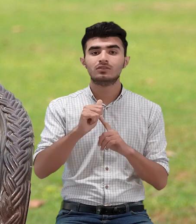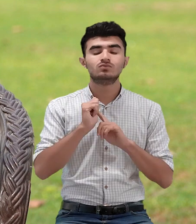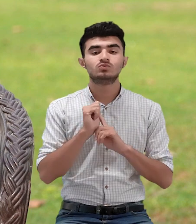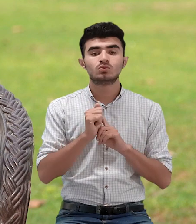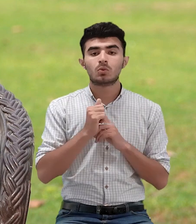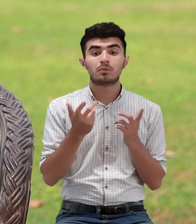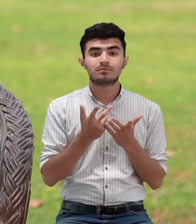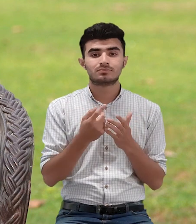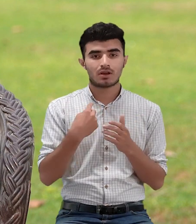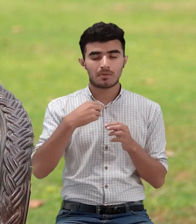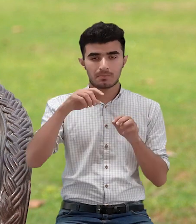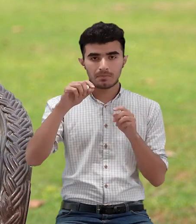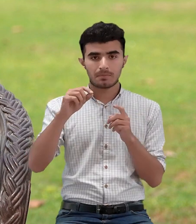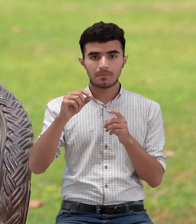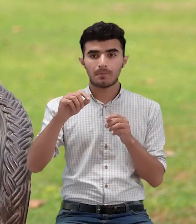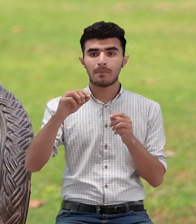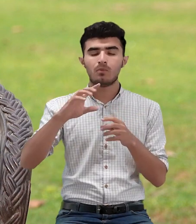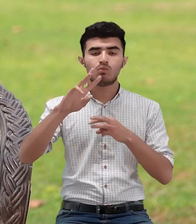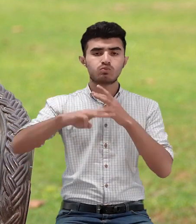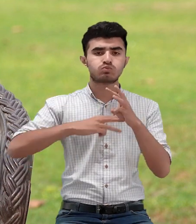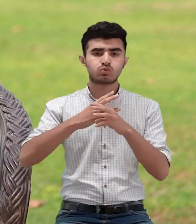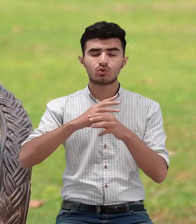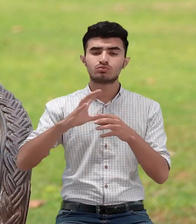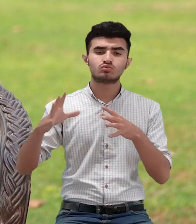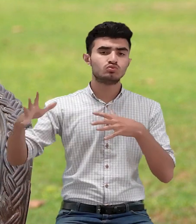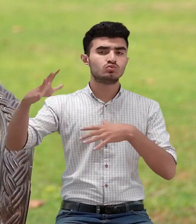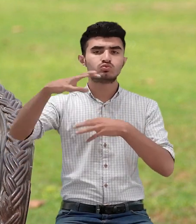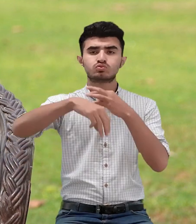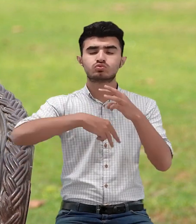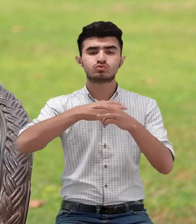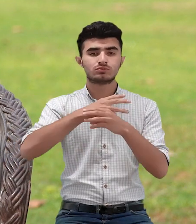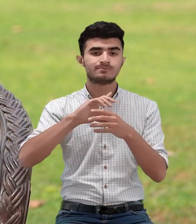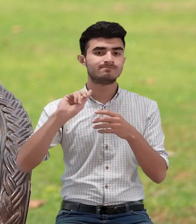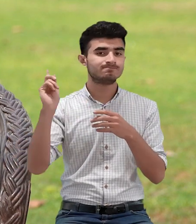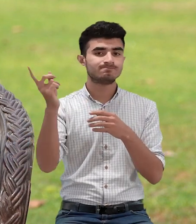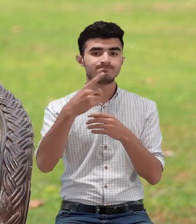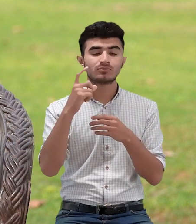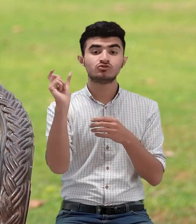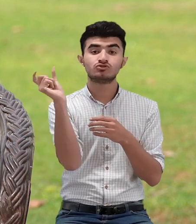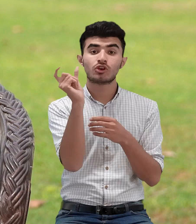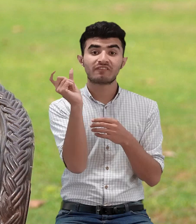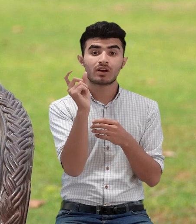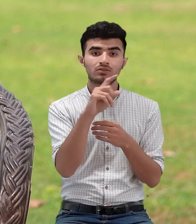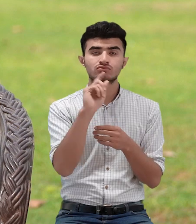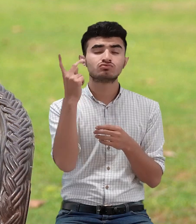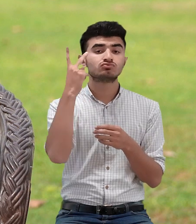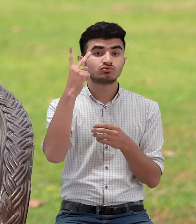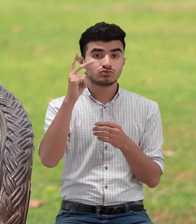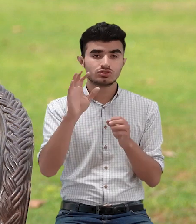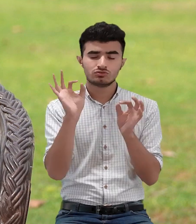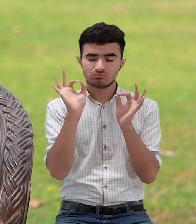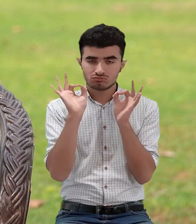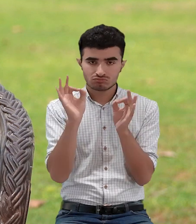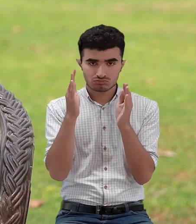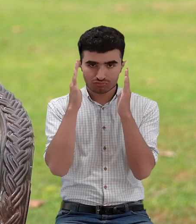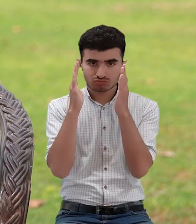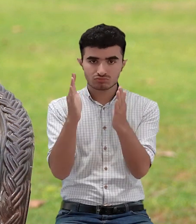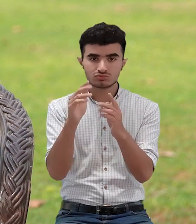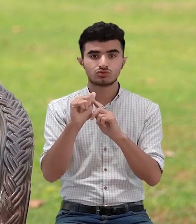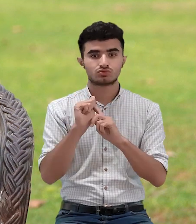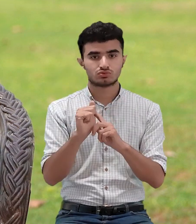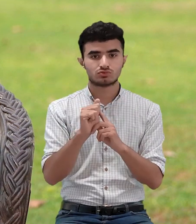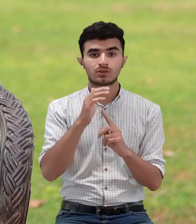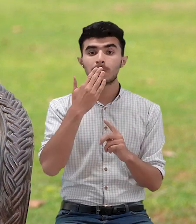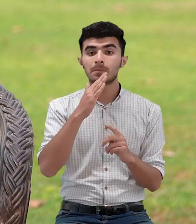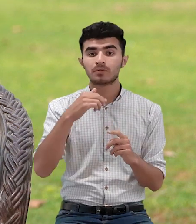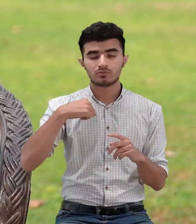ये है कि हमने इस कायनात को, इस यूनिवर्स को या इस वर्ल्ड को सही एंगल से नहीं देखते। हम ये समझते हैं कि